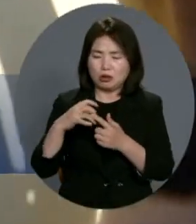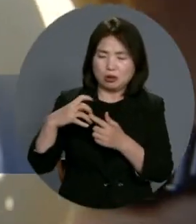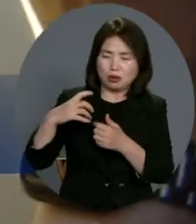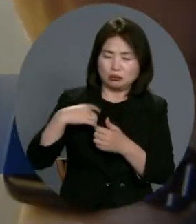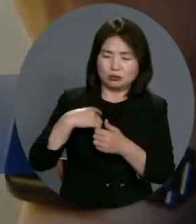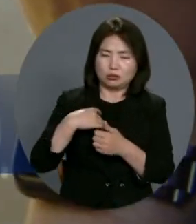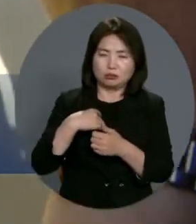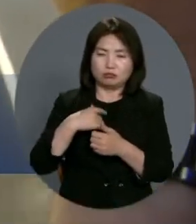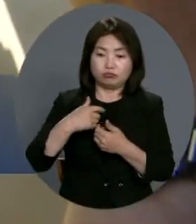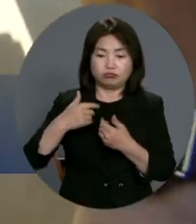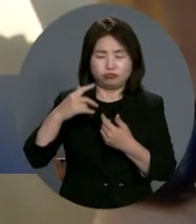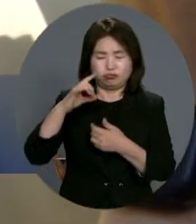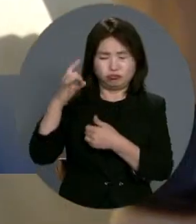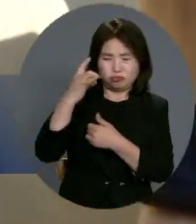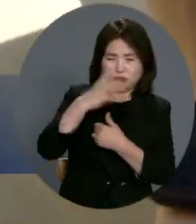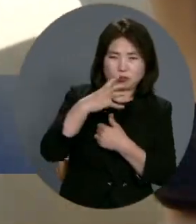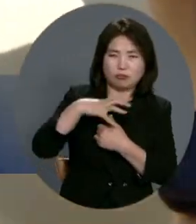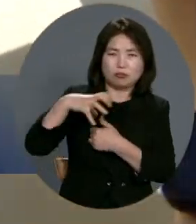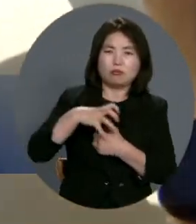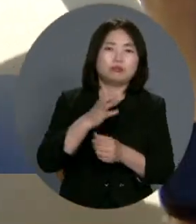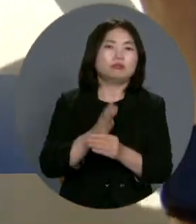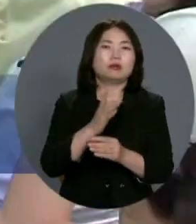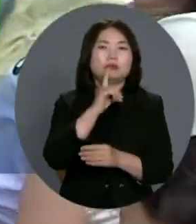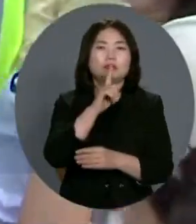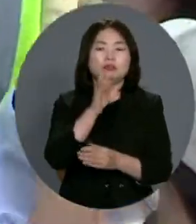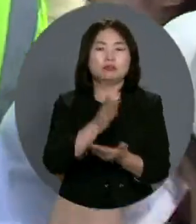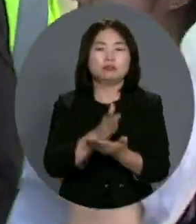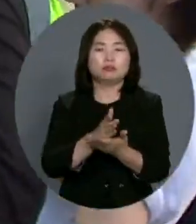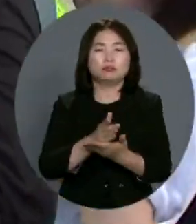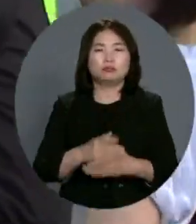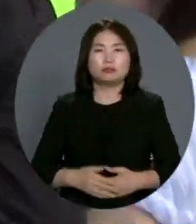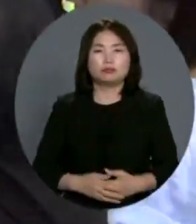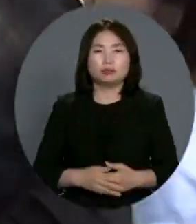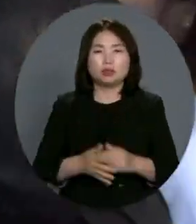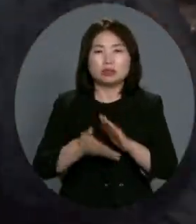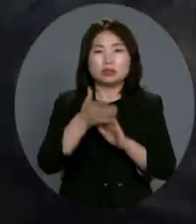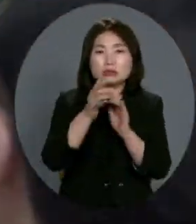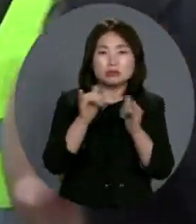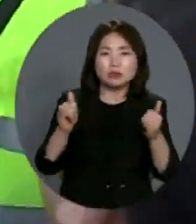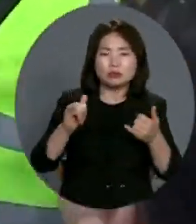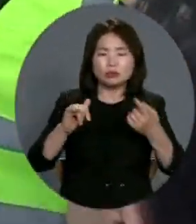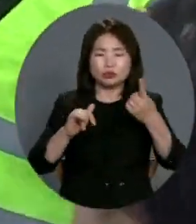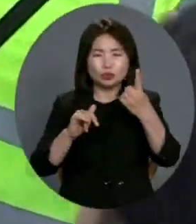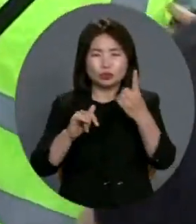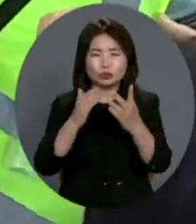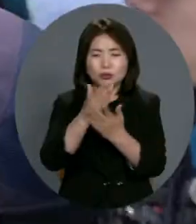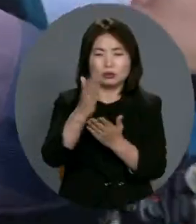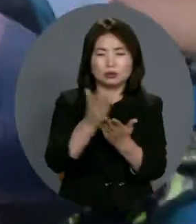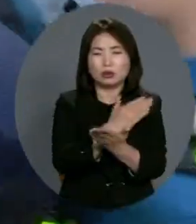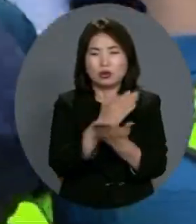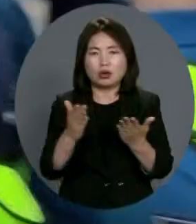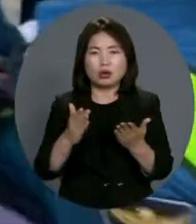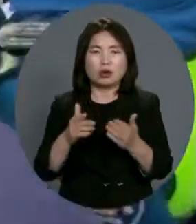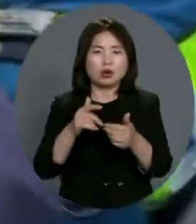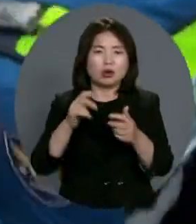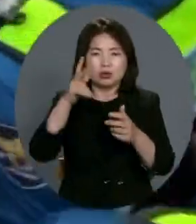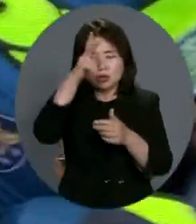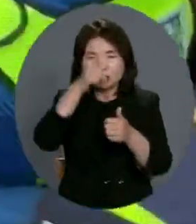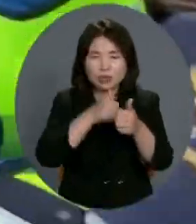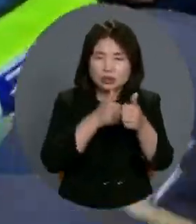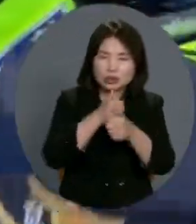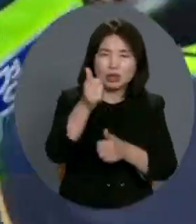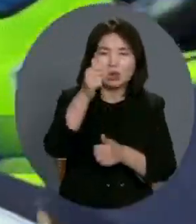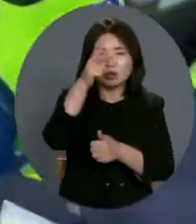그래서 몰아붙이는 그런 말씀 하지 마세요. 시민들도 두 편으로 나뉘었습니다.